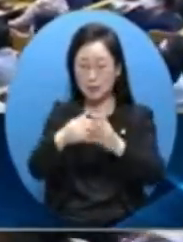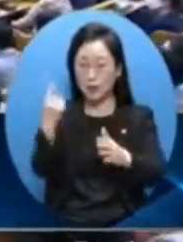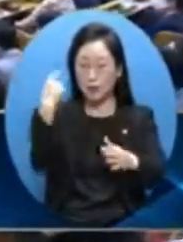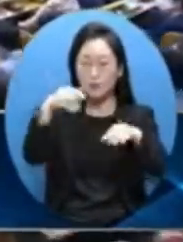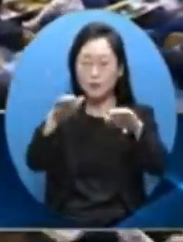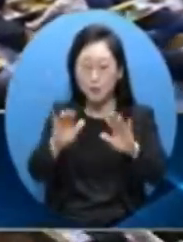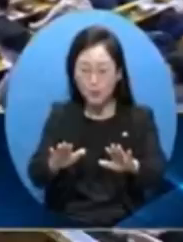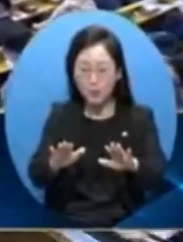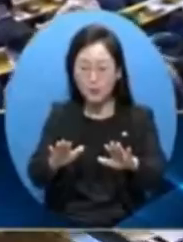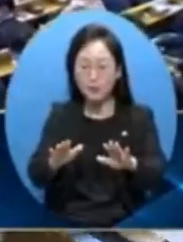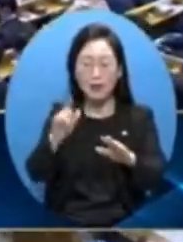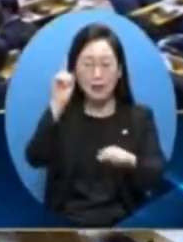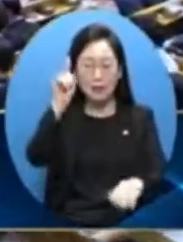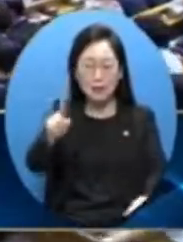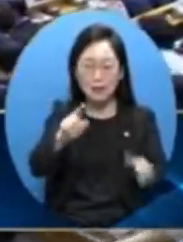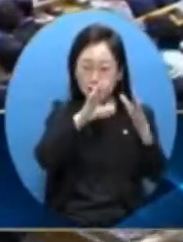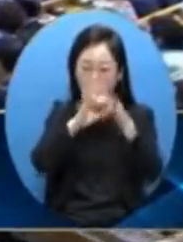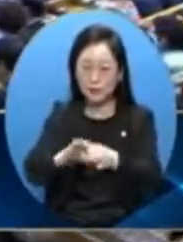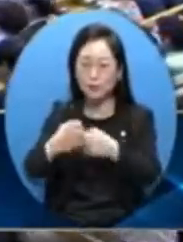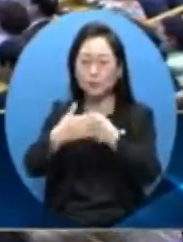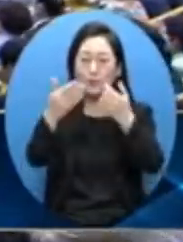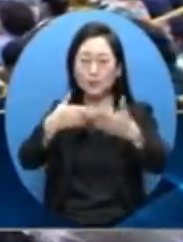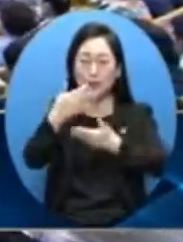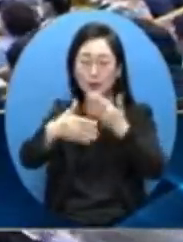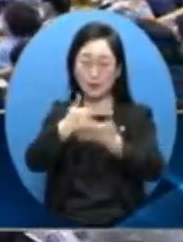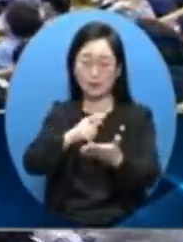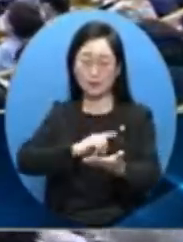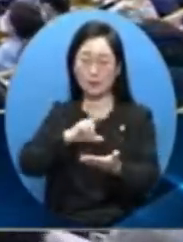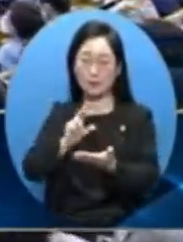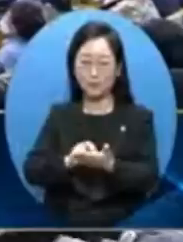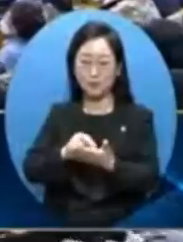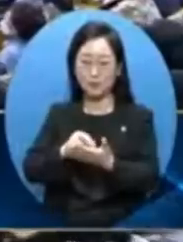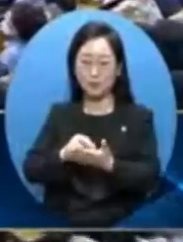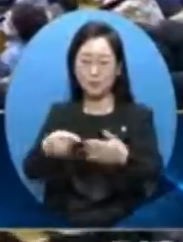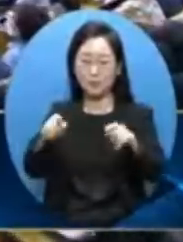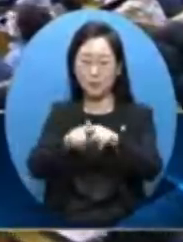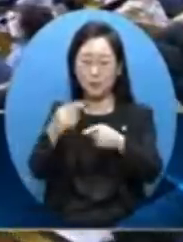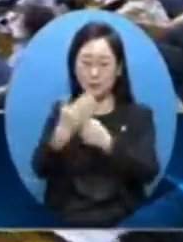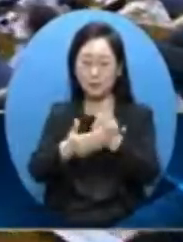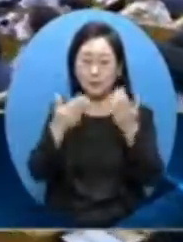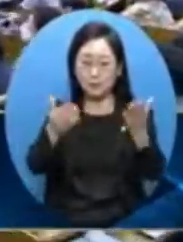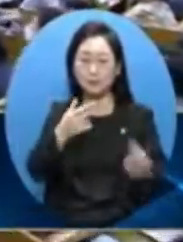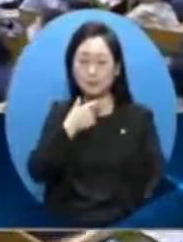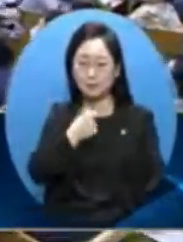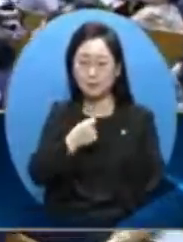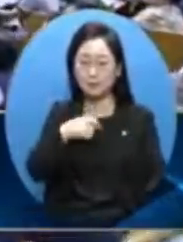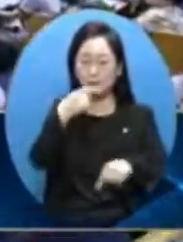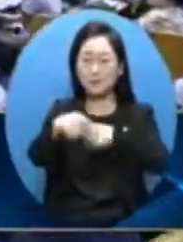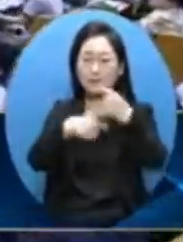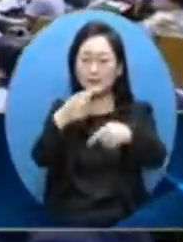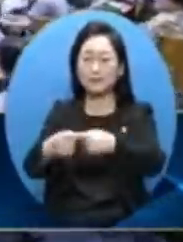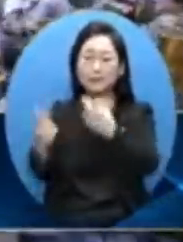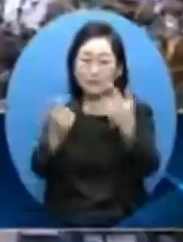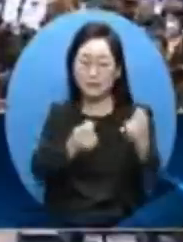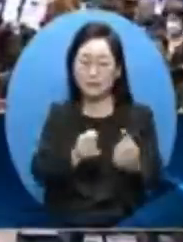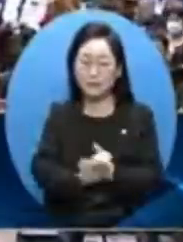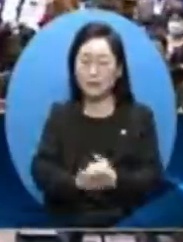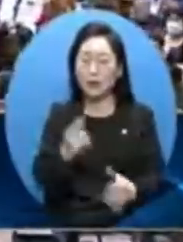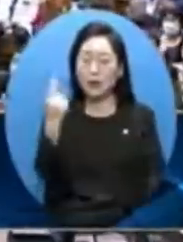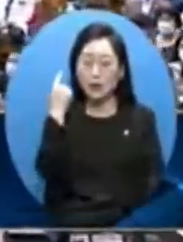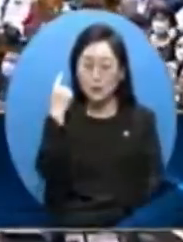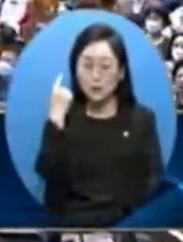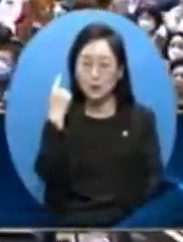오늘도 내일도 도우신 하나님 같은 제목으로 함께 말씀을 나누기 원합니다. 한번 제목을 따라해 주시기 바랍니다.